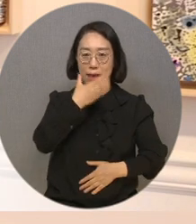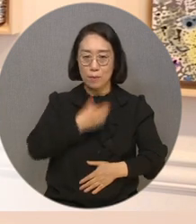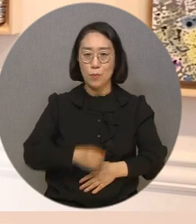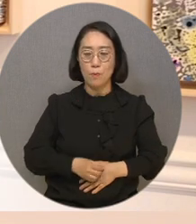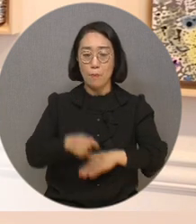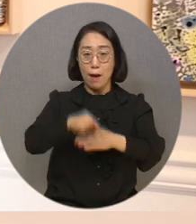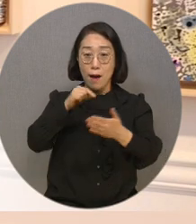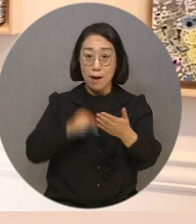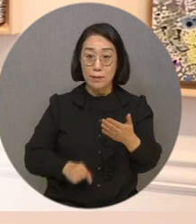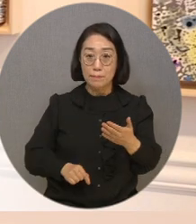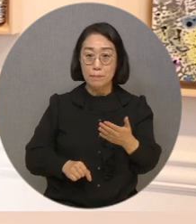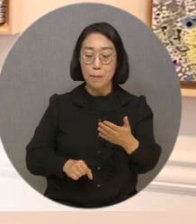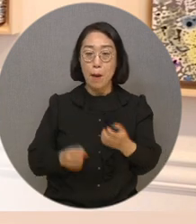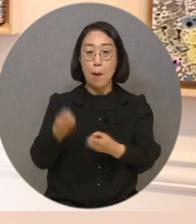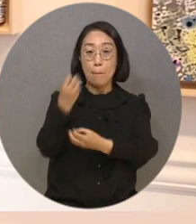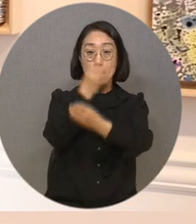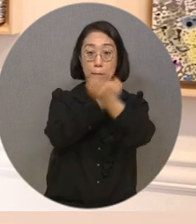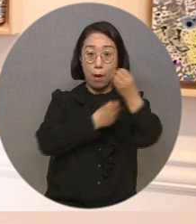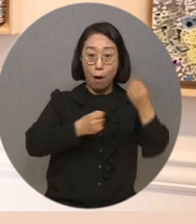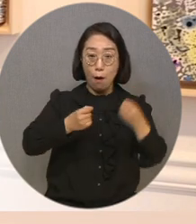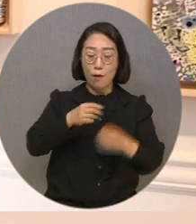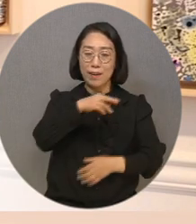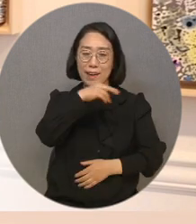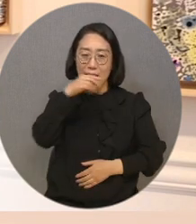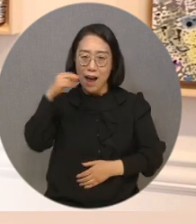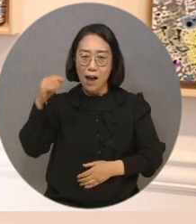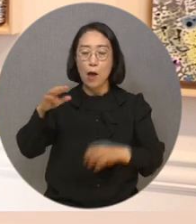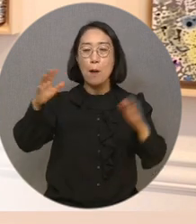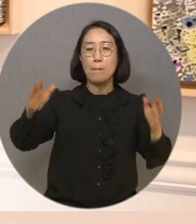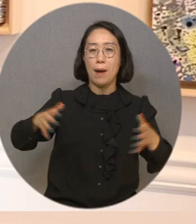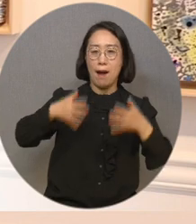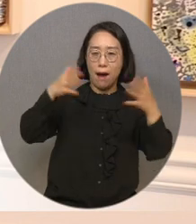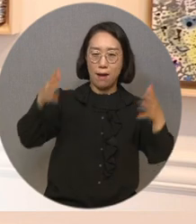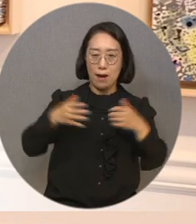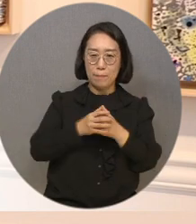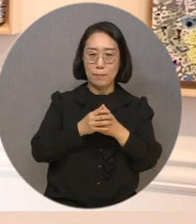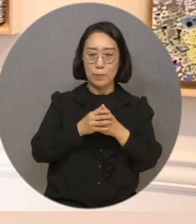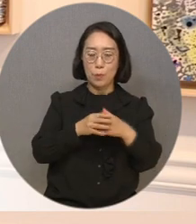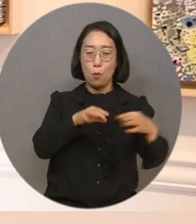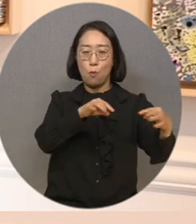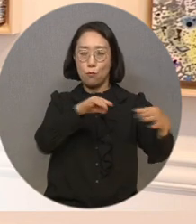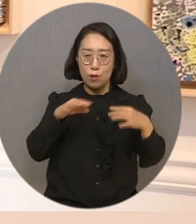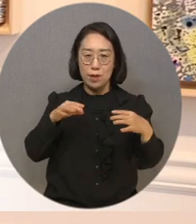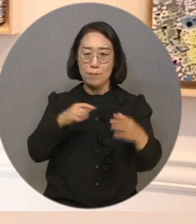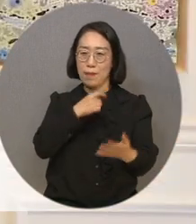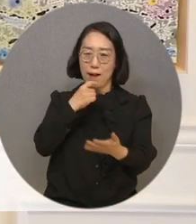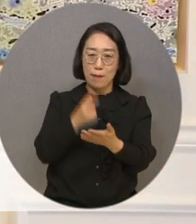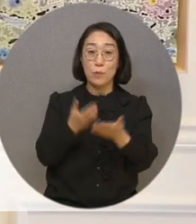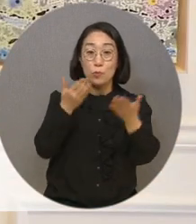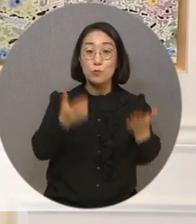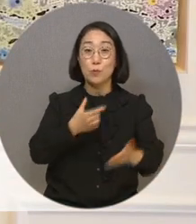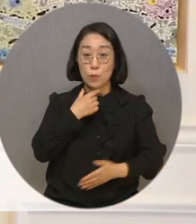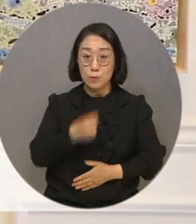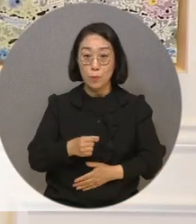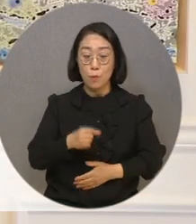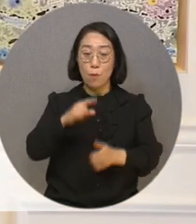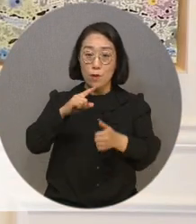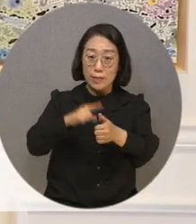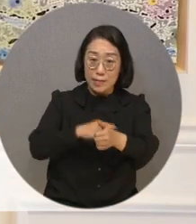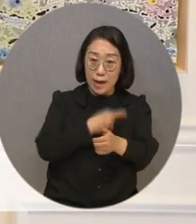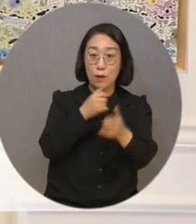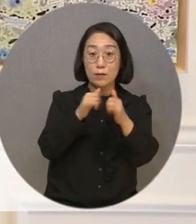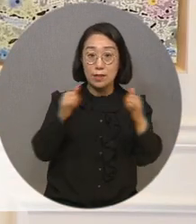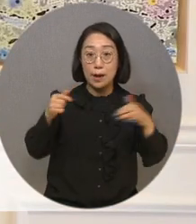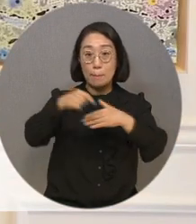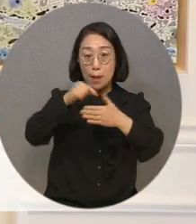느껴지는 별의 향기를 바람을 주제로 그 울림과 메시지를 전하고자 하였고 자연과 인간의